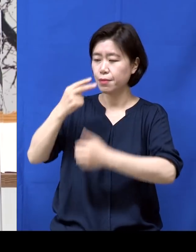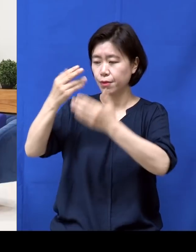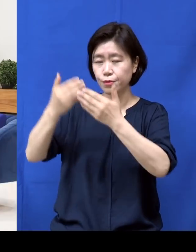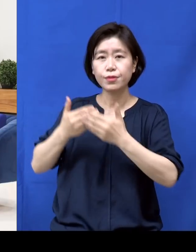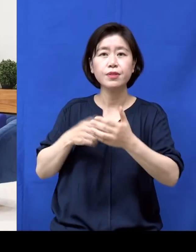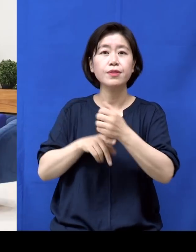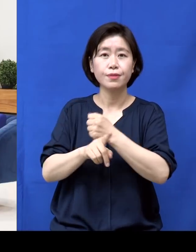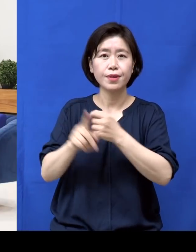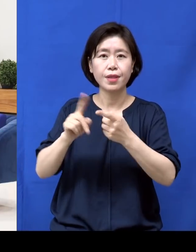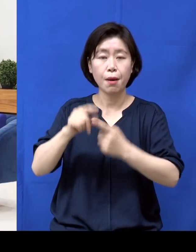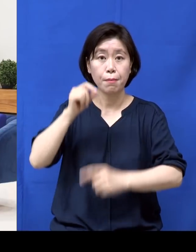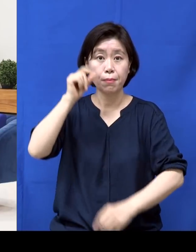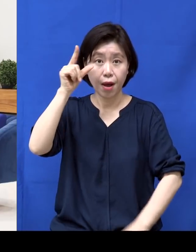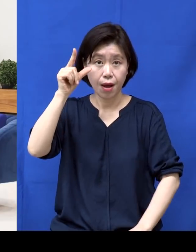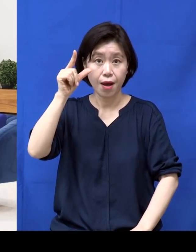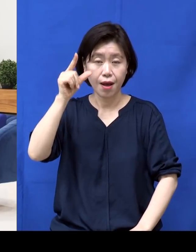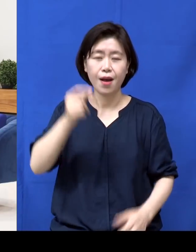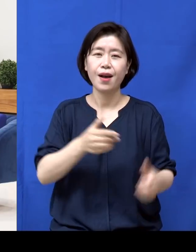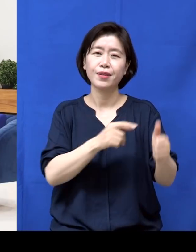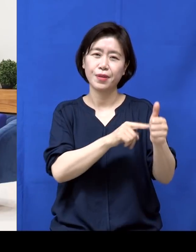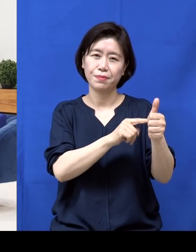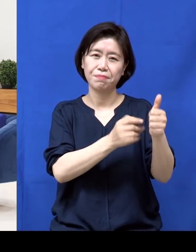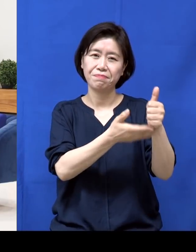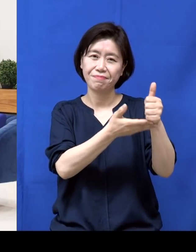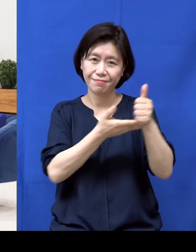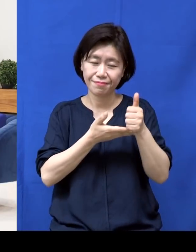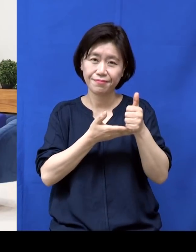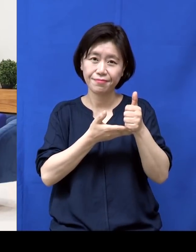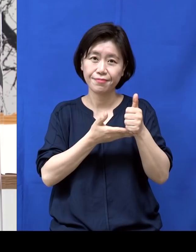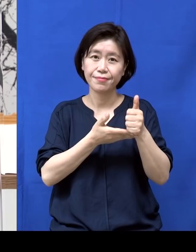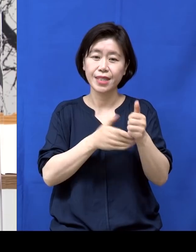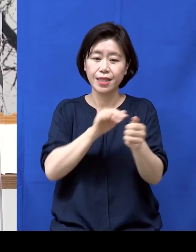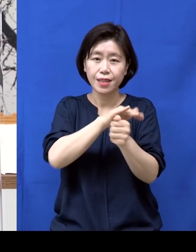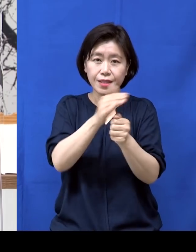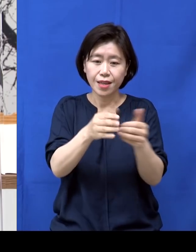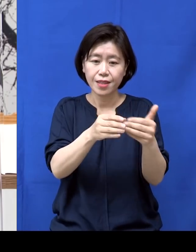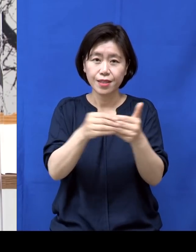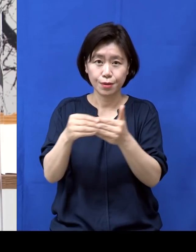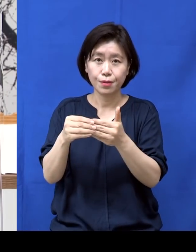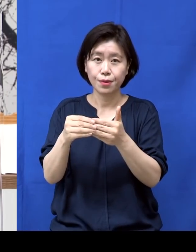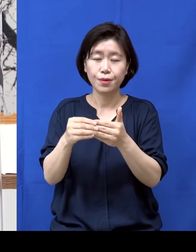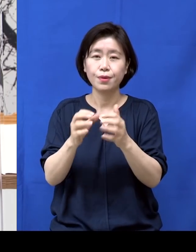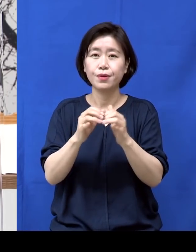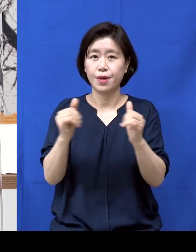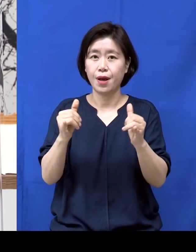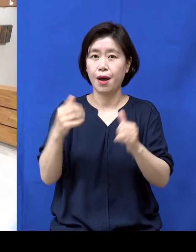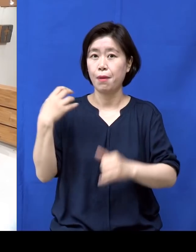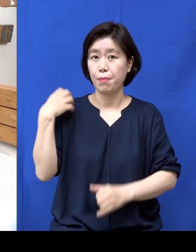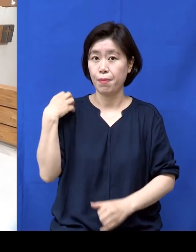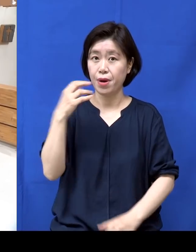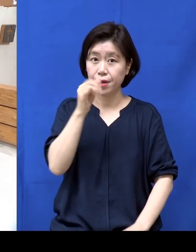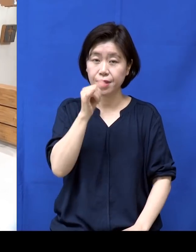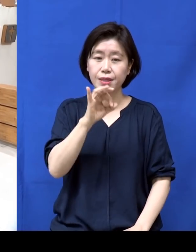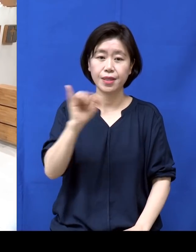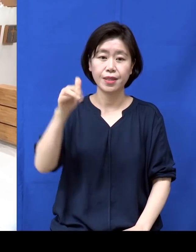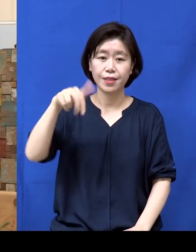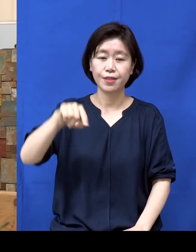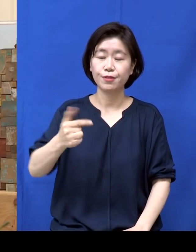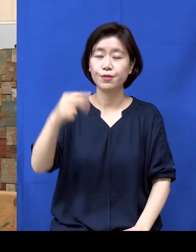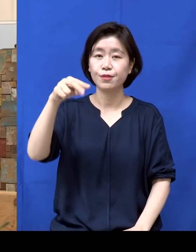주셨는지 깊이 깨달은 분이시라고 합니다. 네. 장례 지도사로 활동 중이신 이춘수 전도사님 모셔보겠습니다. 어서 오세요.